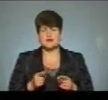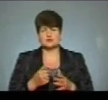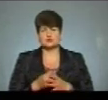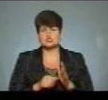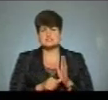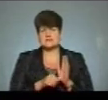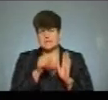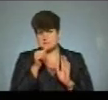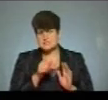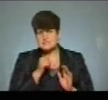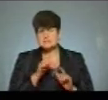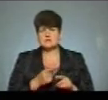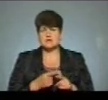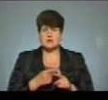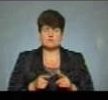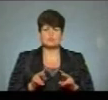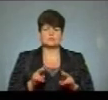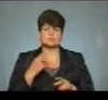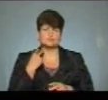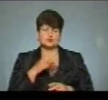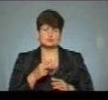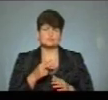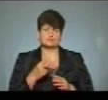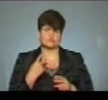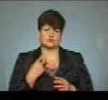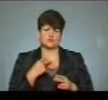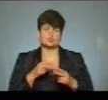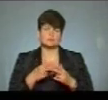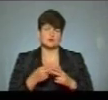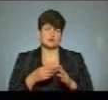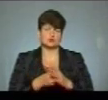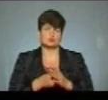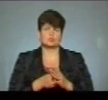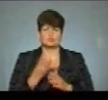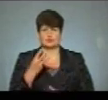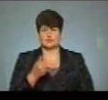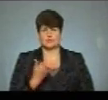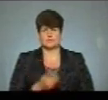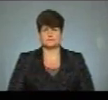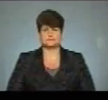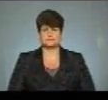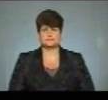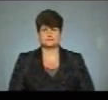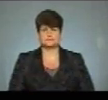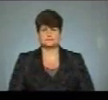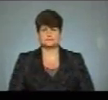або обмеженням волі до 3 років з позбавленням права керувати транспортними засобами.